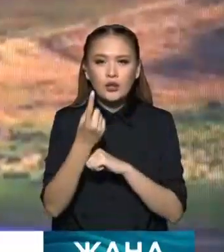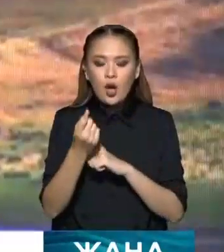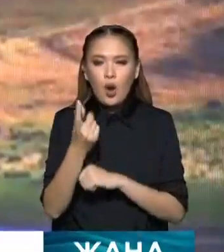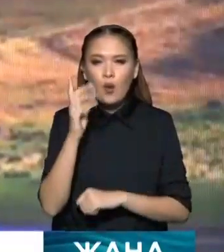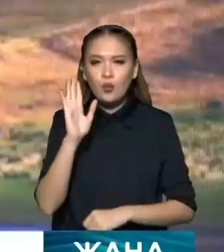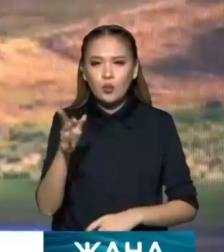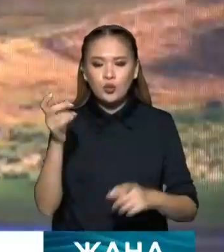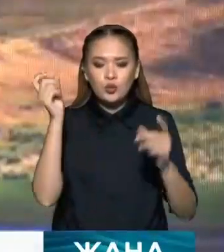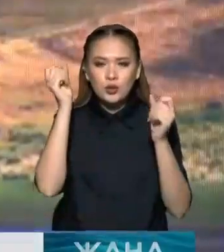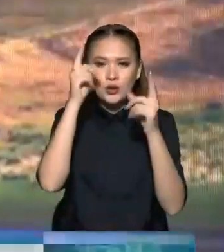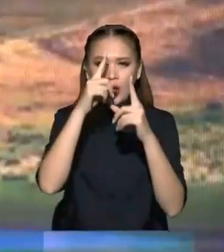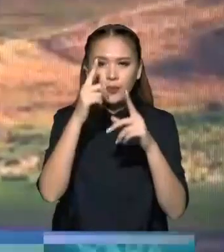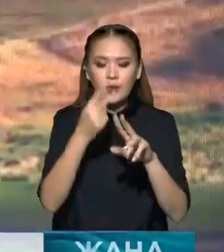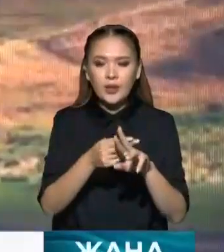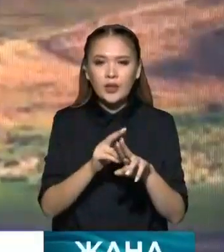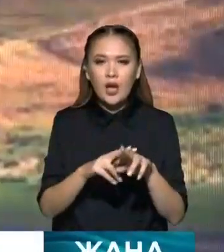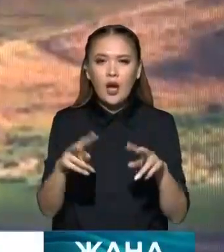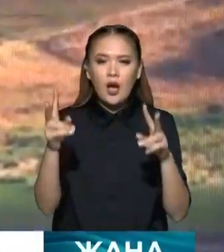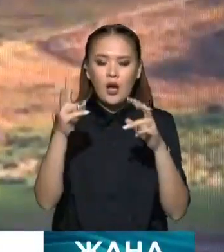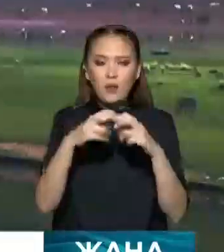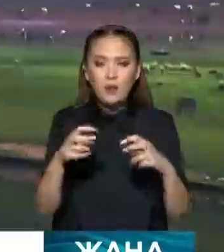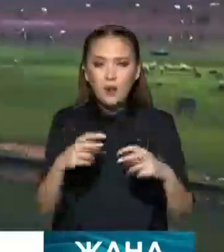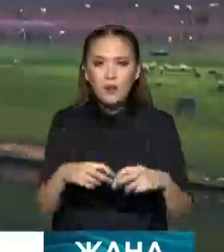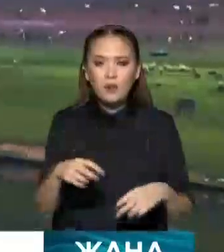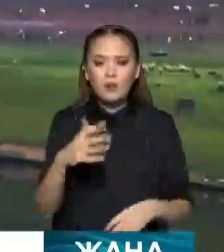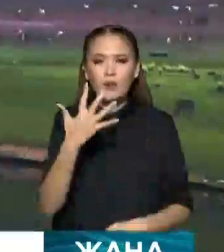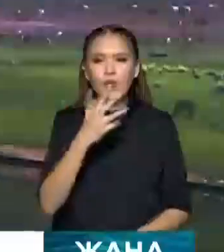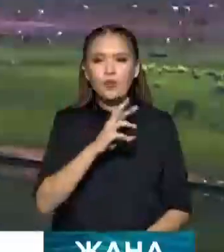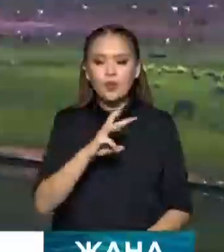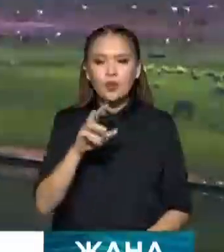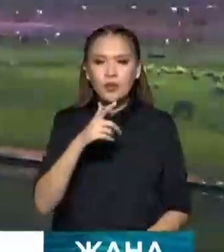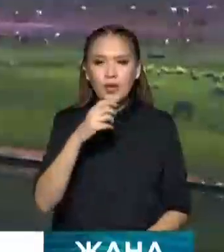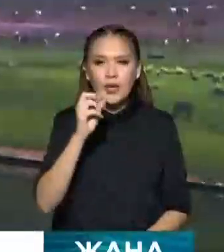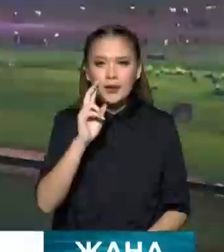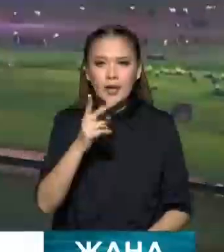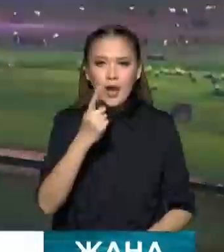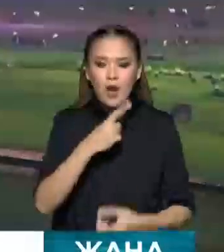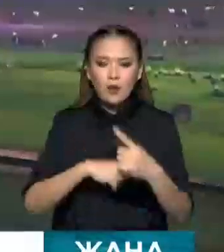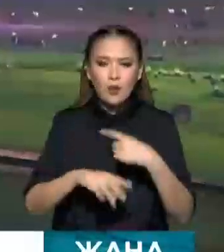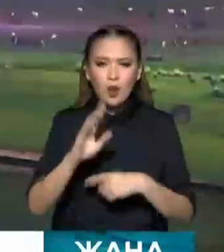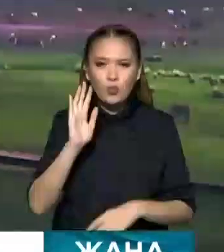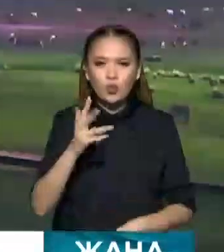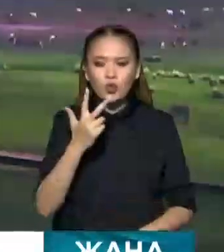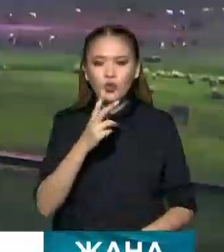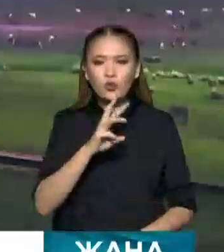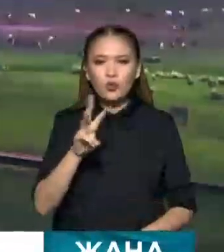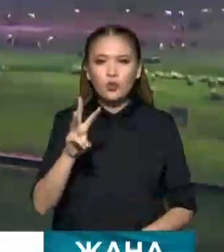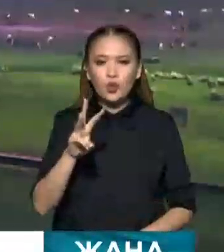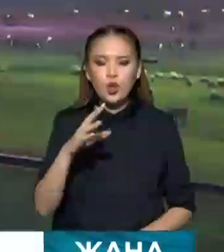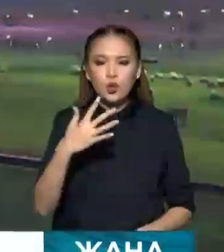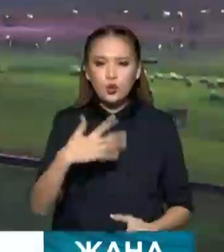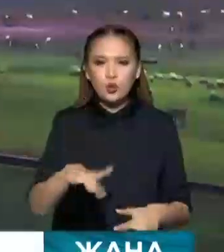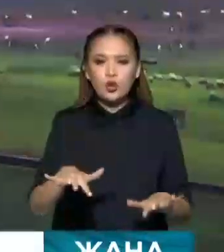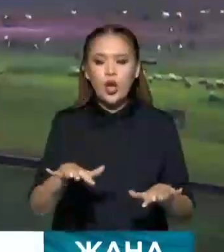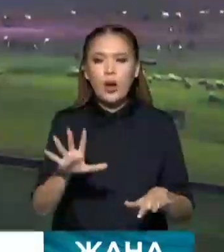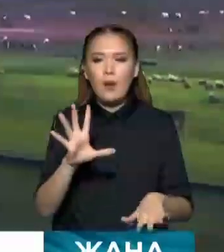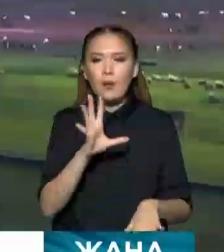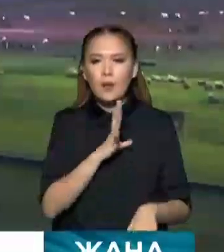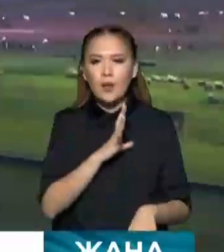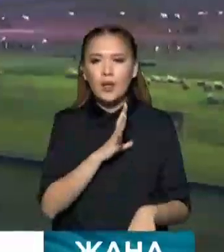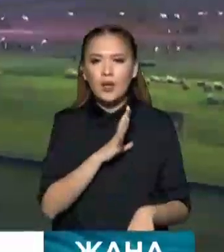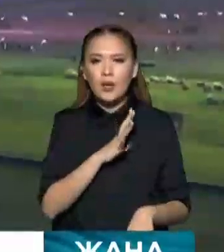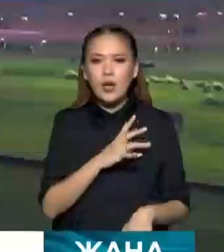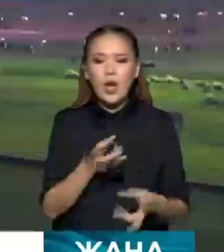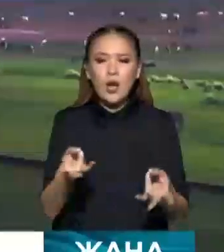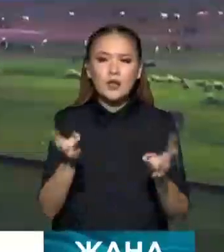жыл соңына шейін жаңағы өздеріңіз діттеген меже 5 миллион гектар қайтарылады. Қазірдің өзінен 3 миллион гектар қайтарылды. Қазір 3,5 миллион